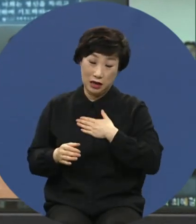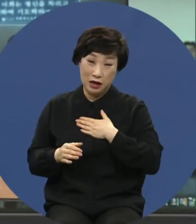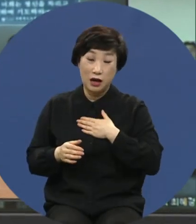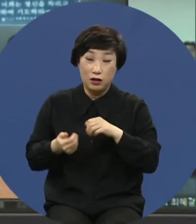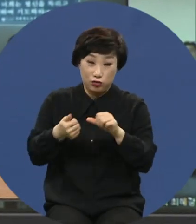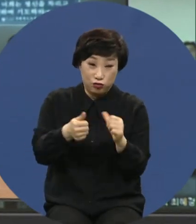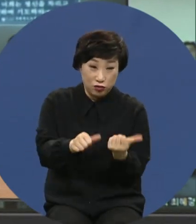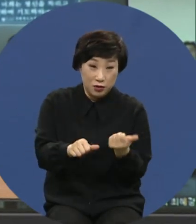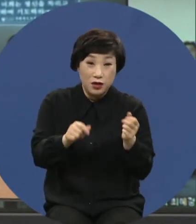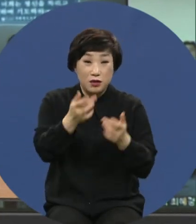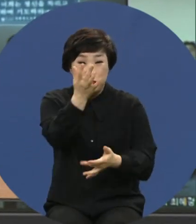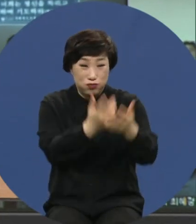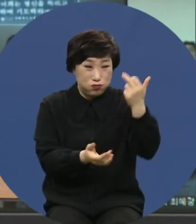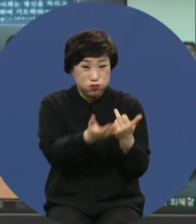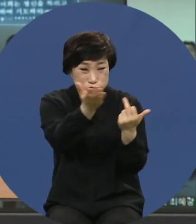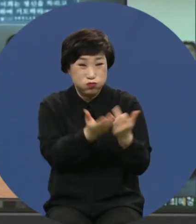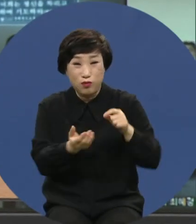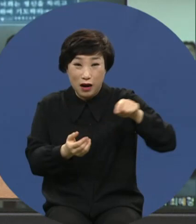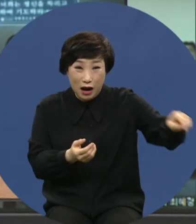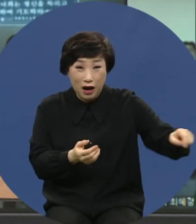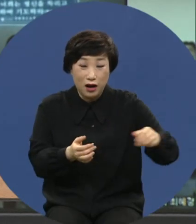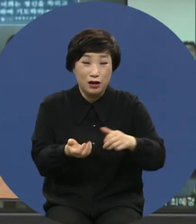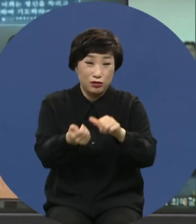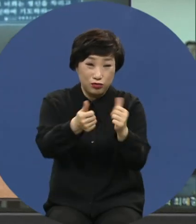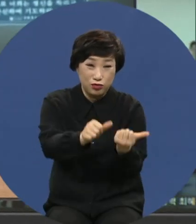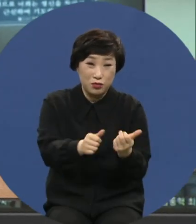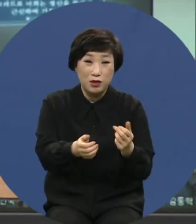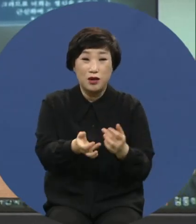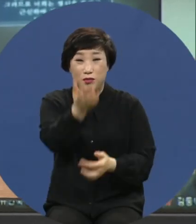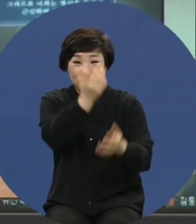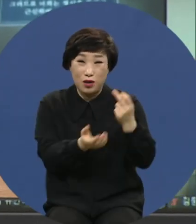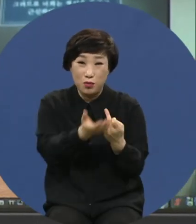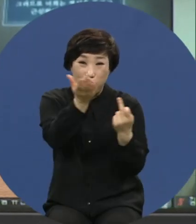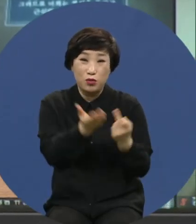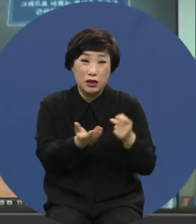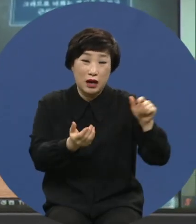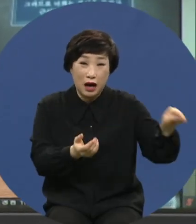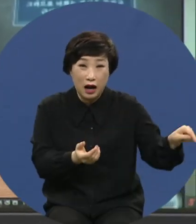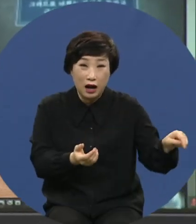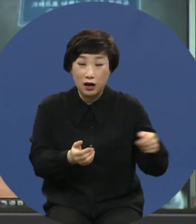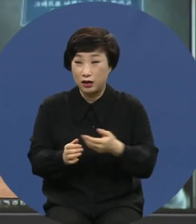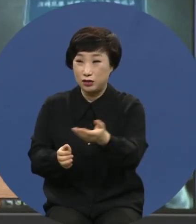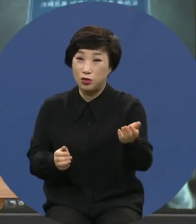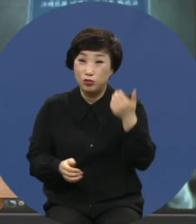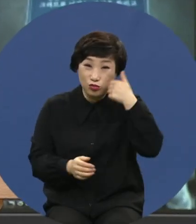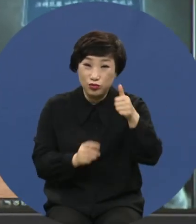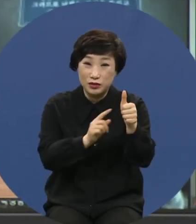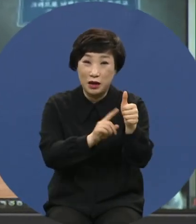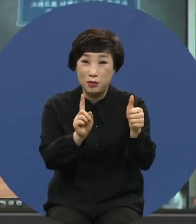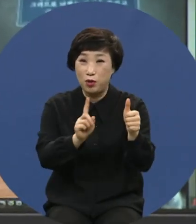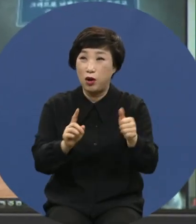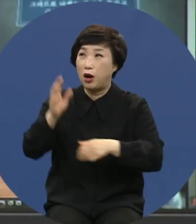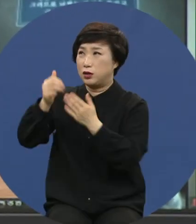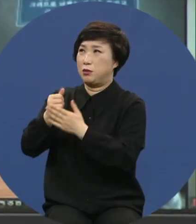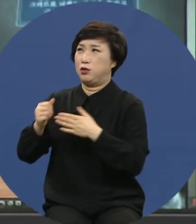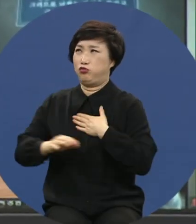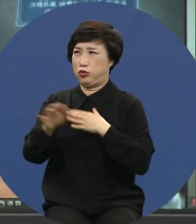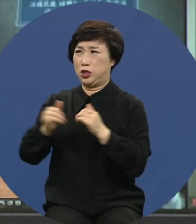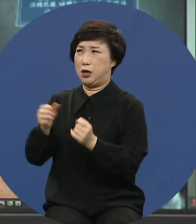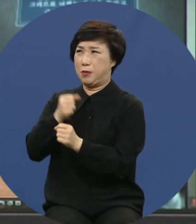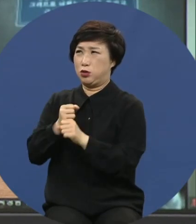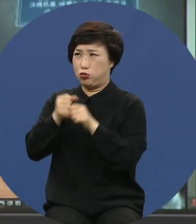불못, 죽음은 불못, 죽음은 불못. 어떤 사람은 왜 하나님을 만들어 놓고 지옥